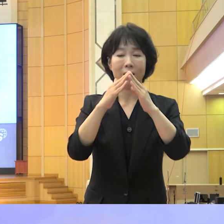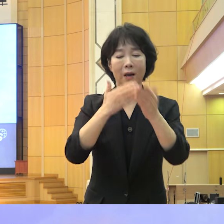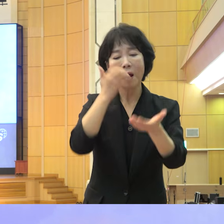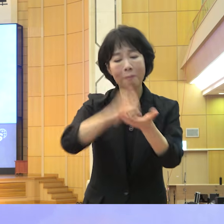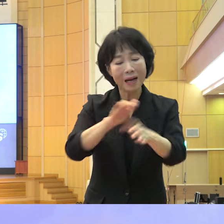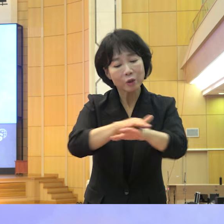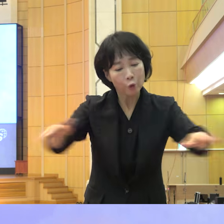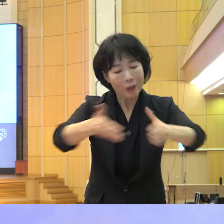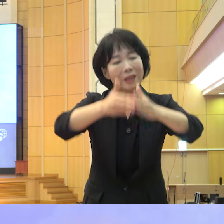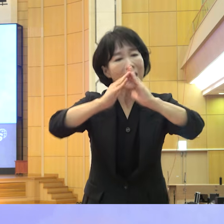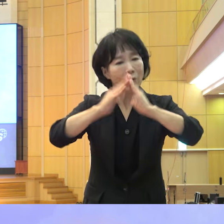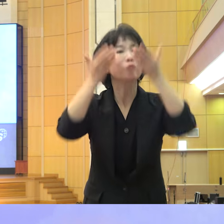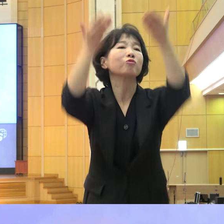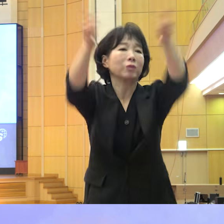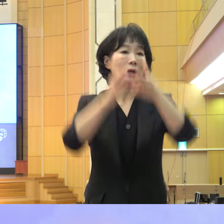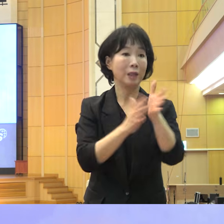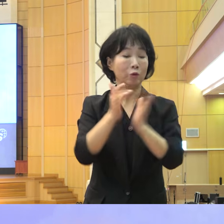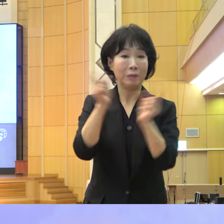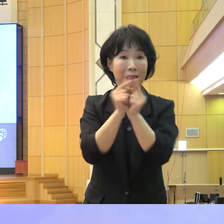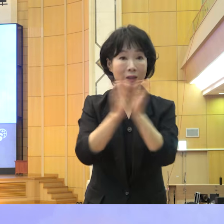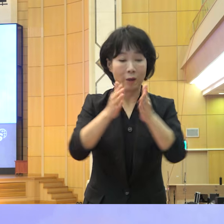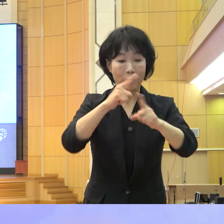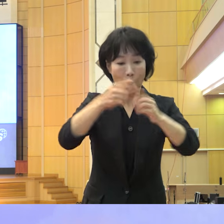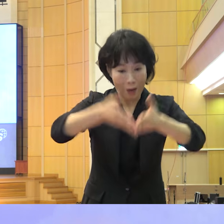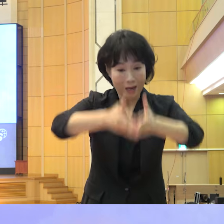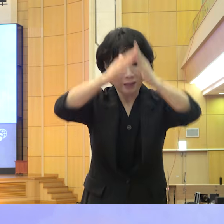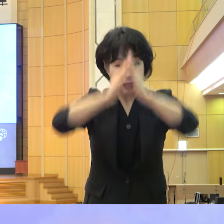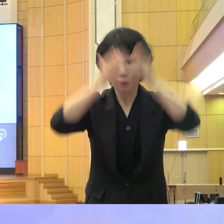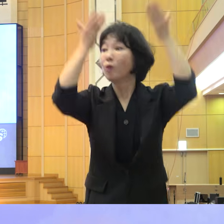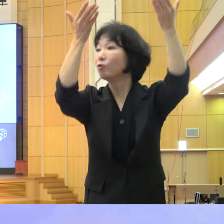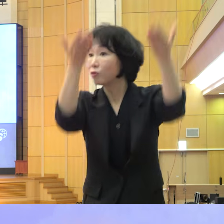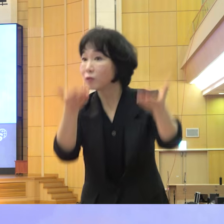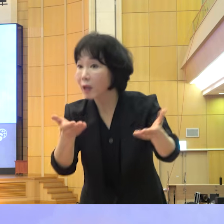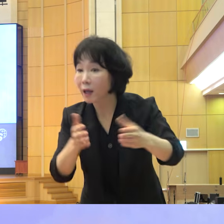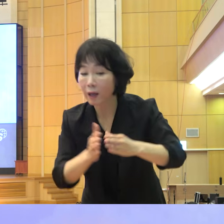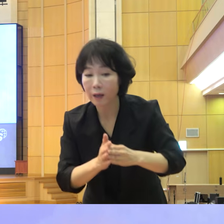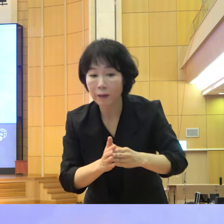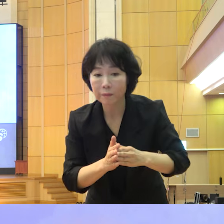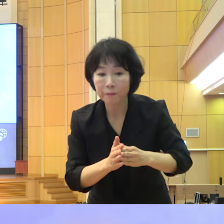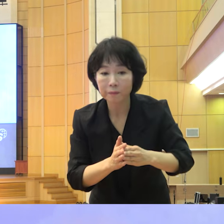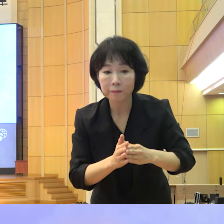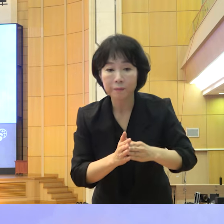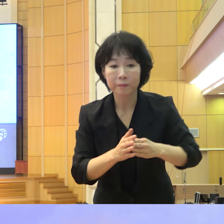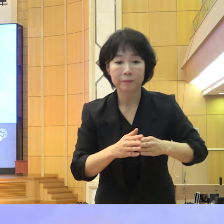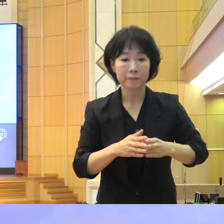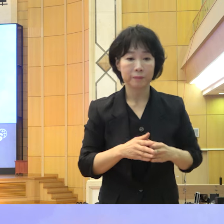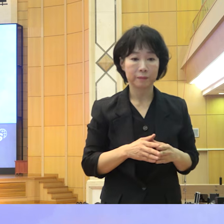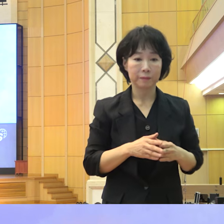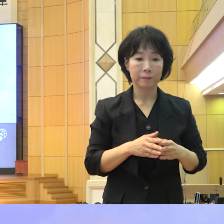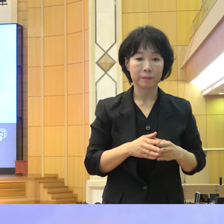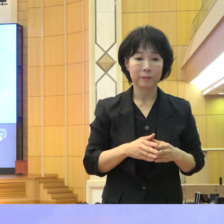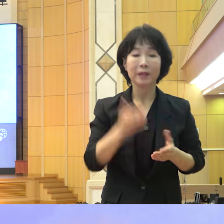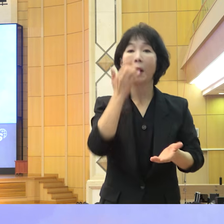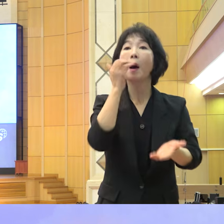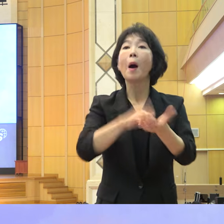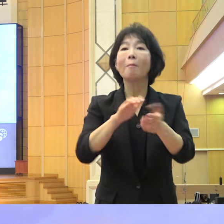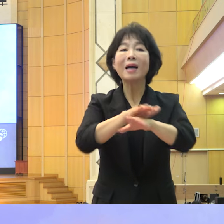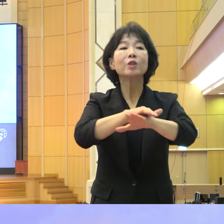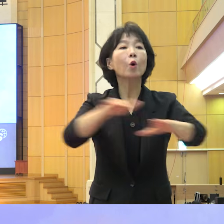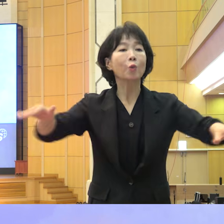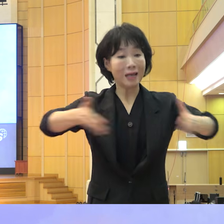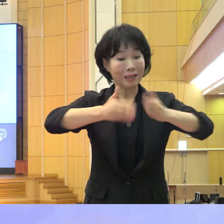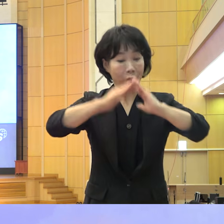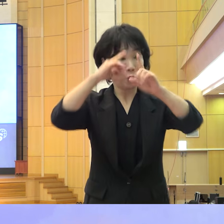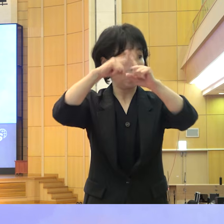위에 세우리니. 주님이 세운 교회는 어느 교회를 막론하고, 주님이 진짜 세운 교회라면 반석 위에